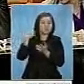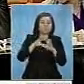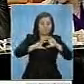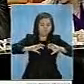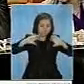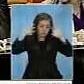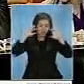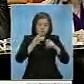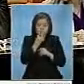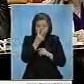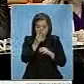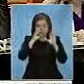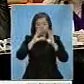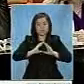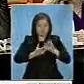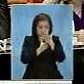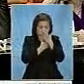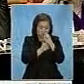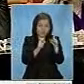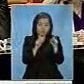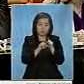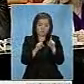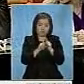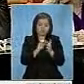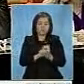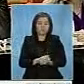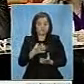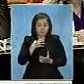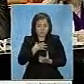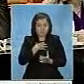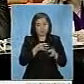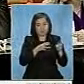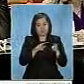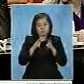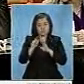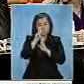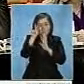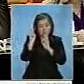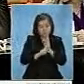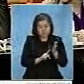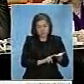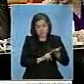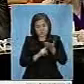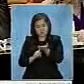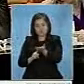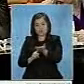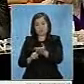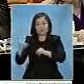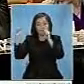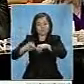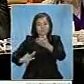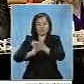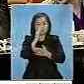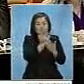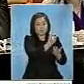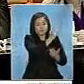ญนะครับก็คือว่าเราก็คงจะไม่ได้มีความตั้งใจที่จะออกกฎหมายกู้เงินเพื่อเอามาลงทุนโครงการอะไรก็ได้เป็นจำ